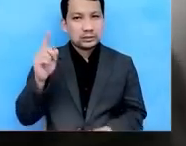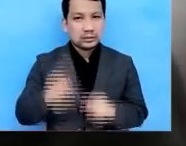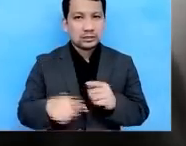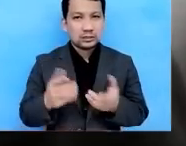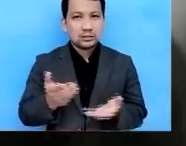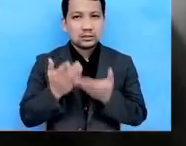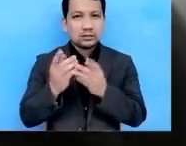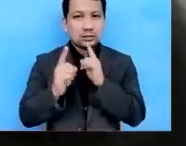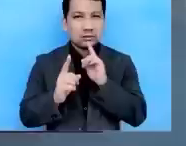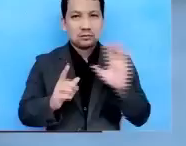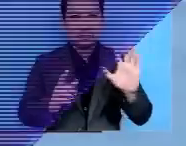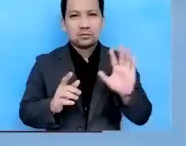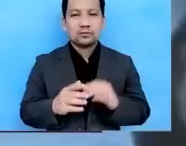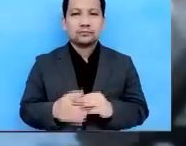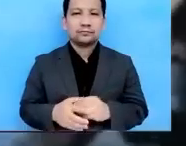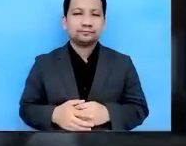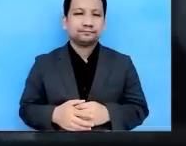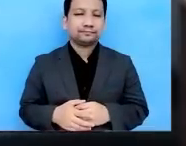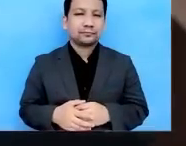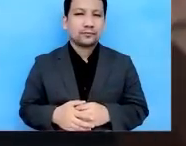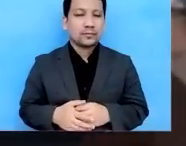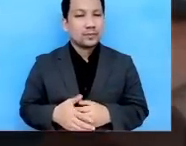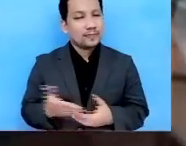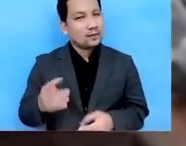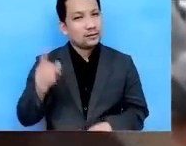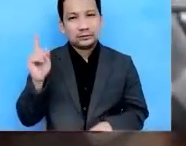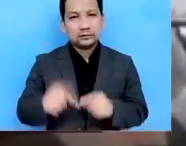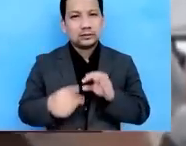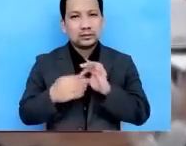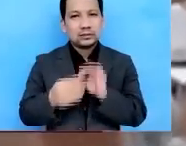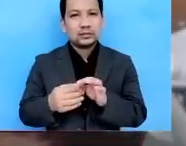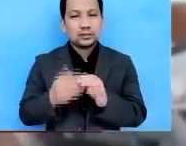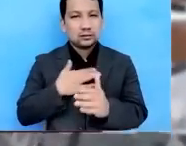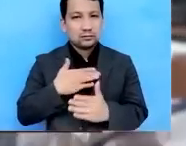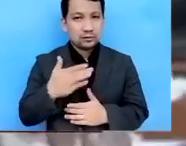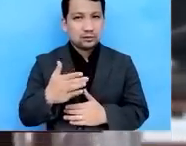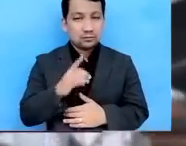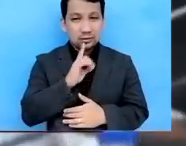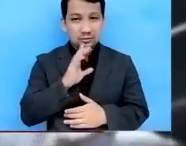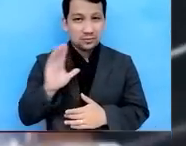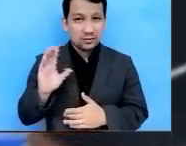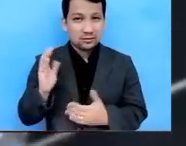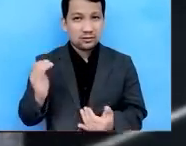maipapangako. I'm sorry ma'am, but I could not commit because for